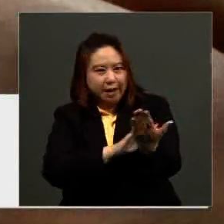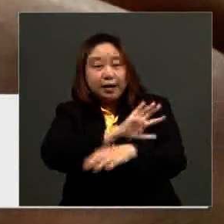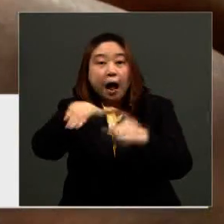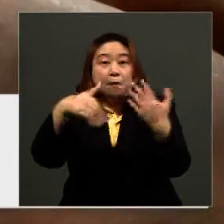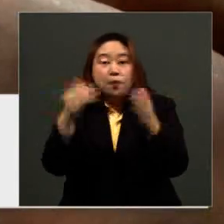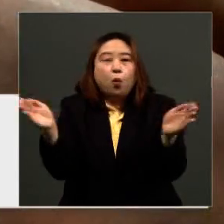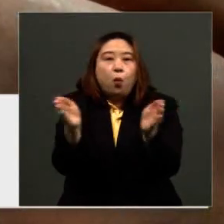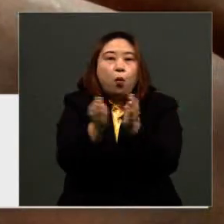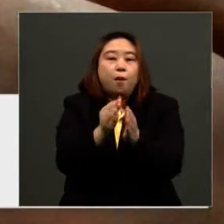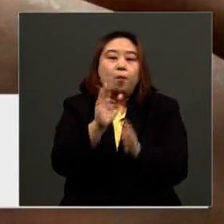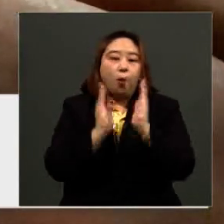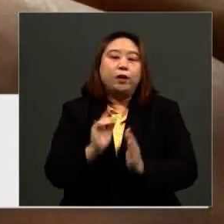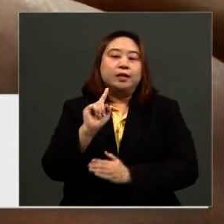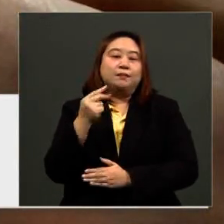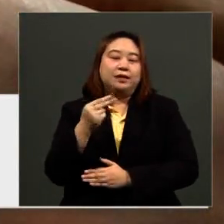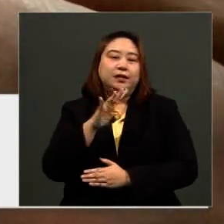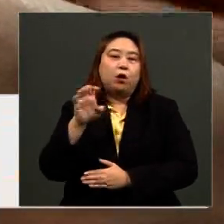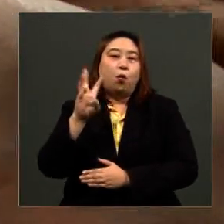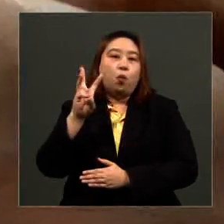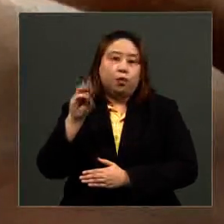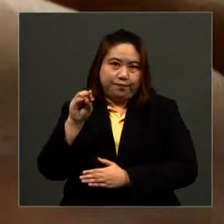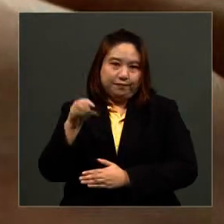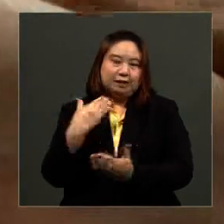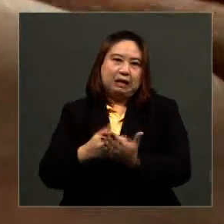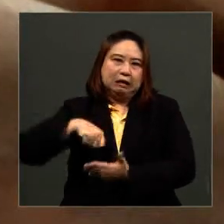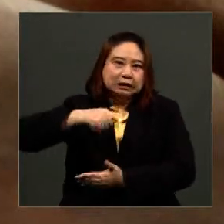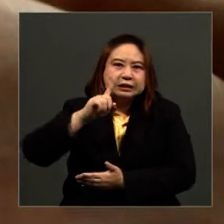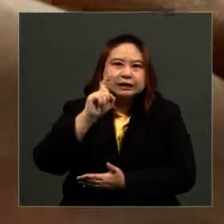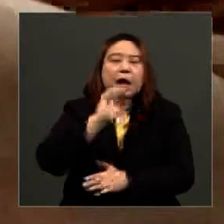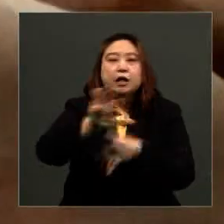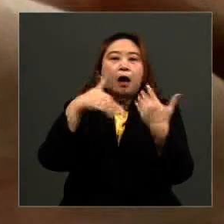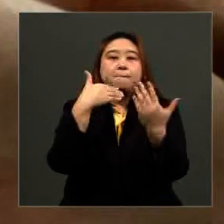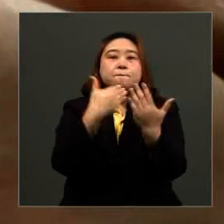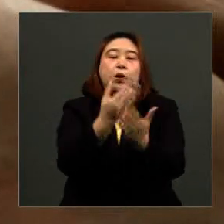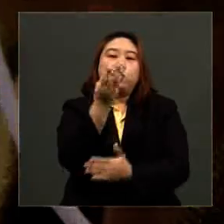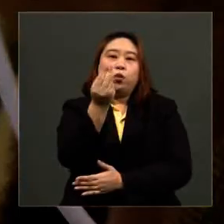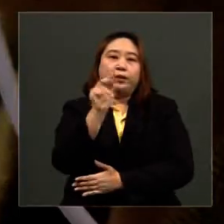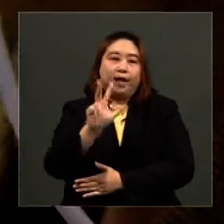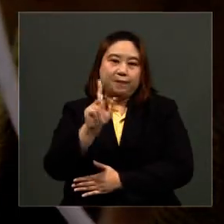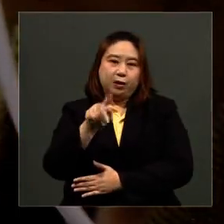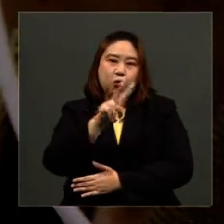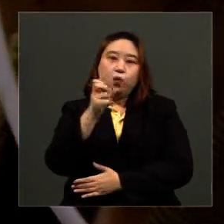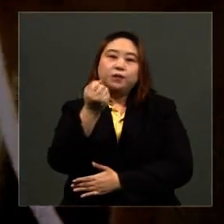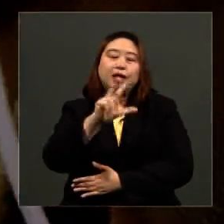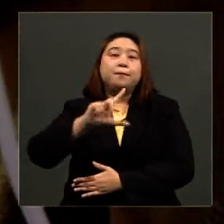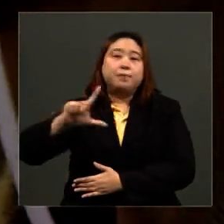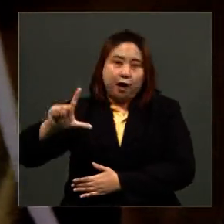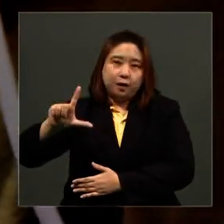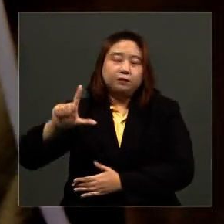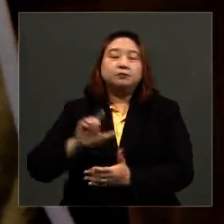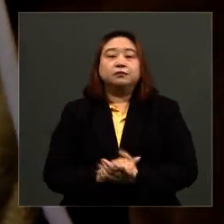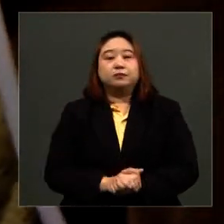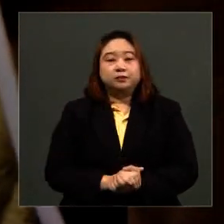ที่ 10, 460คนมูลค่าความเสียหายทั้งหมดตอนนี้นะฮะอยู่ที่ 3,2ล้านบาทเศษ